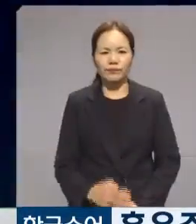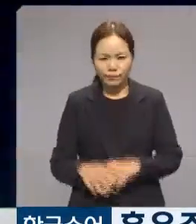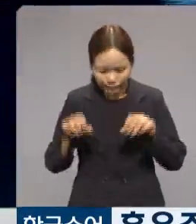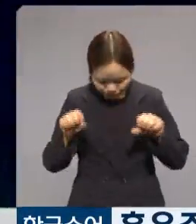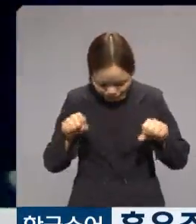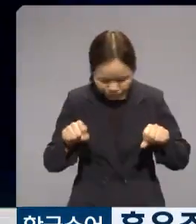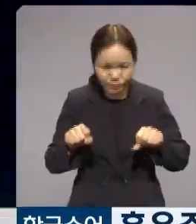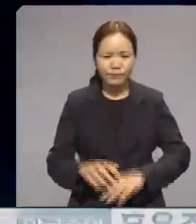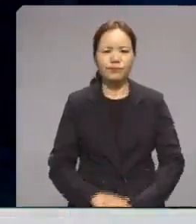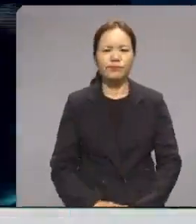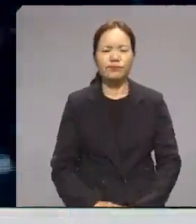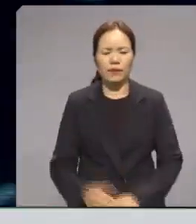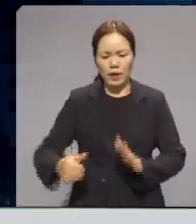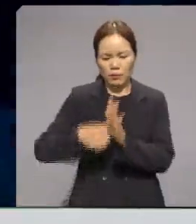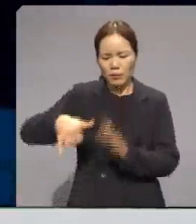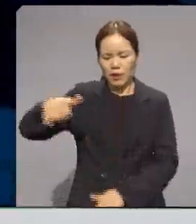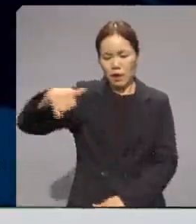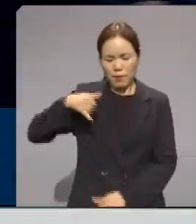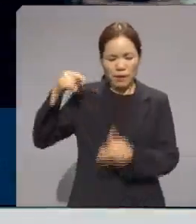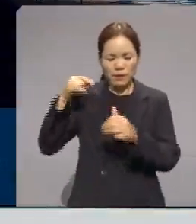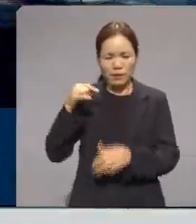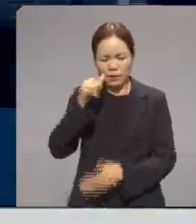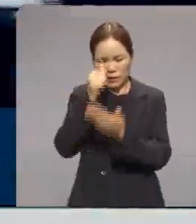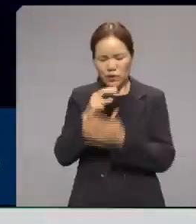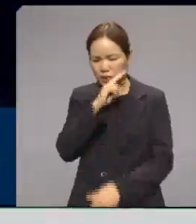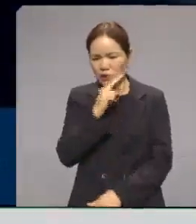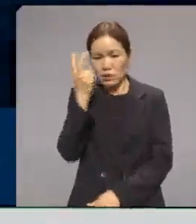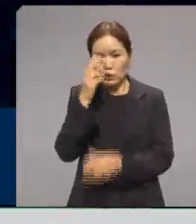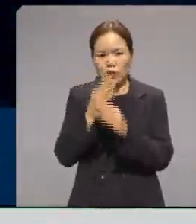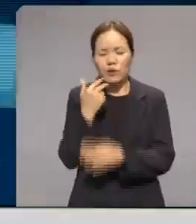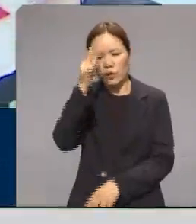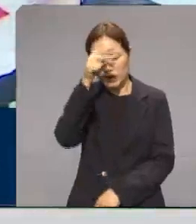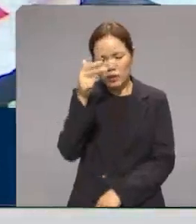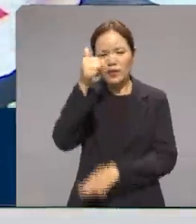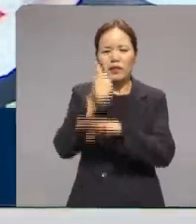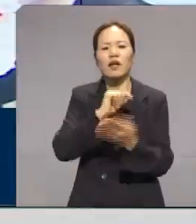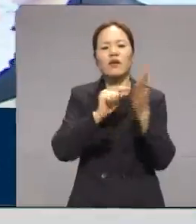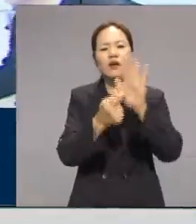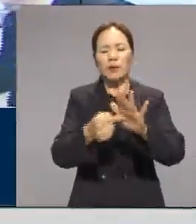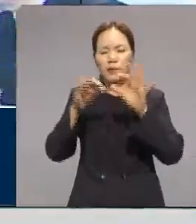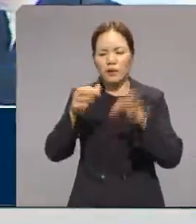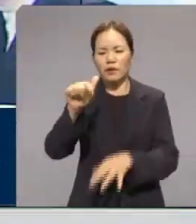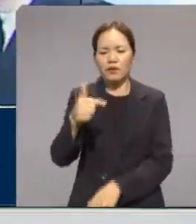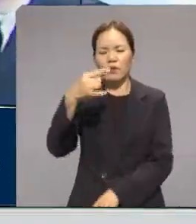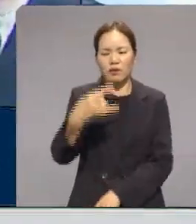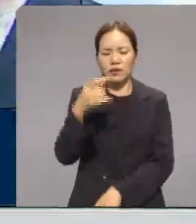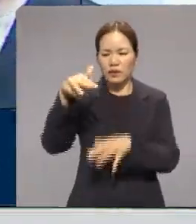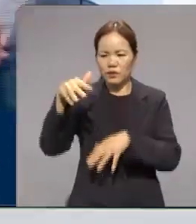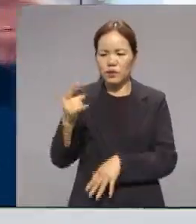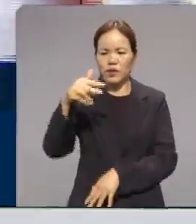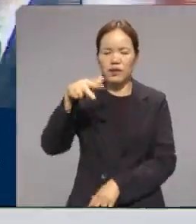여러분 안녕하십니까? 이 명품 가방 수수 의혹 사건을 수사해온 검찰이 수사 결과를 발표하고 김건희 여사와 최재형 목사